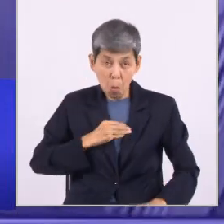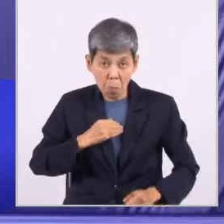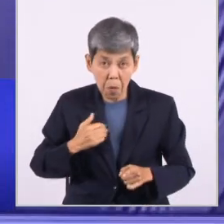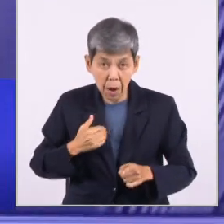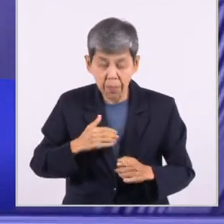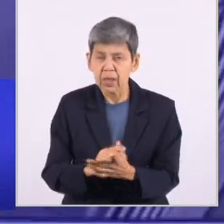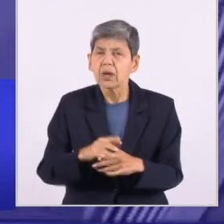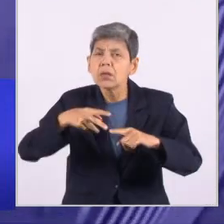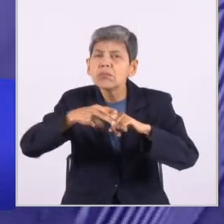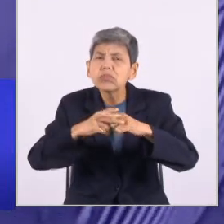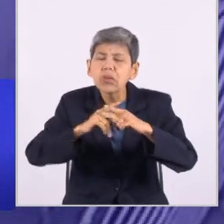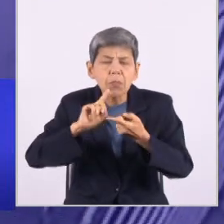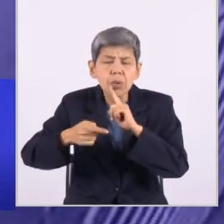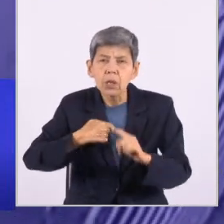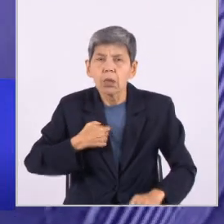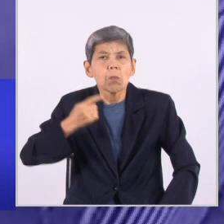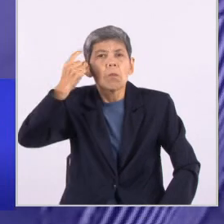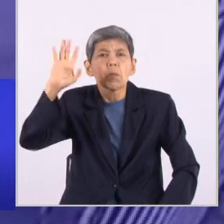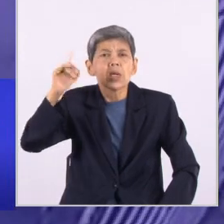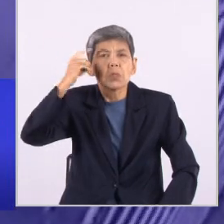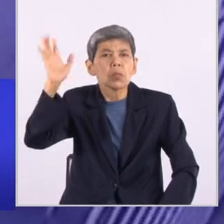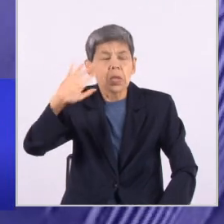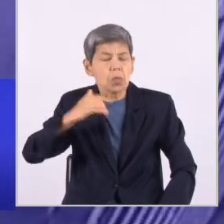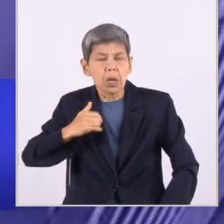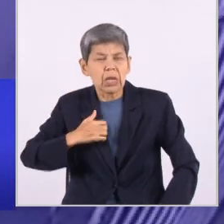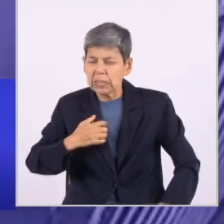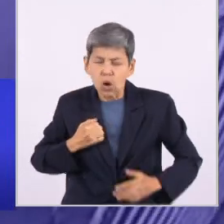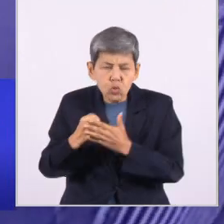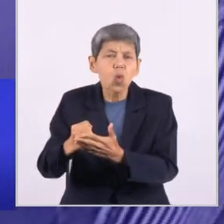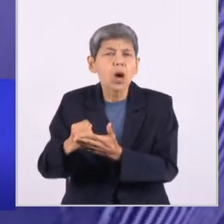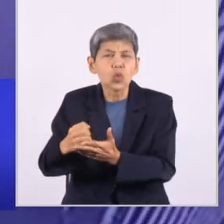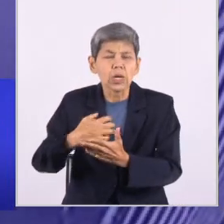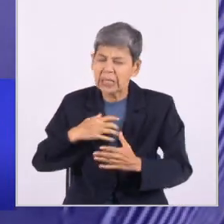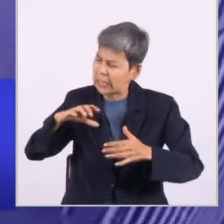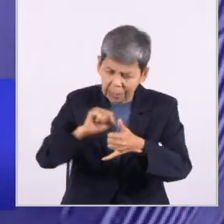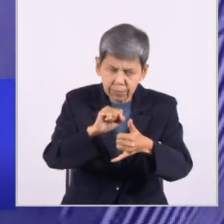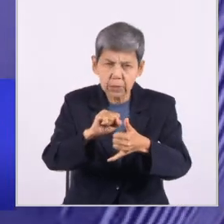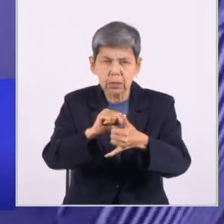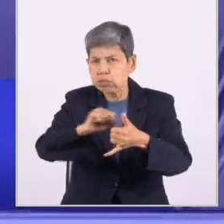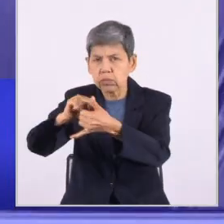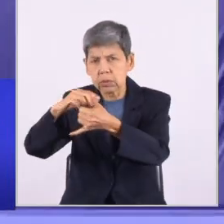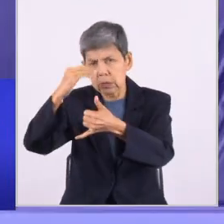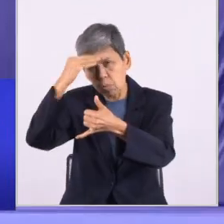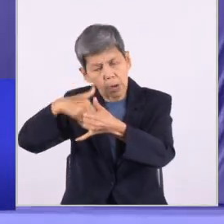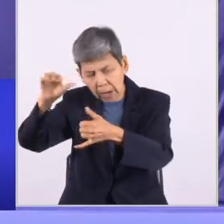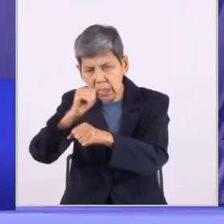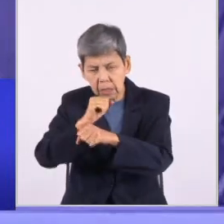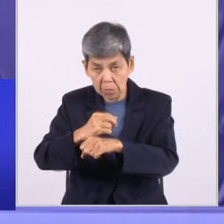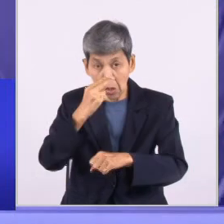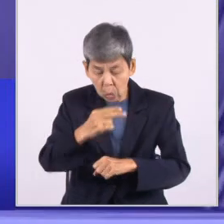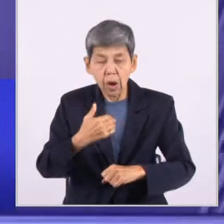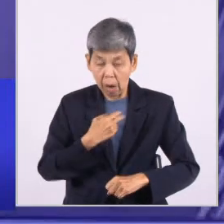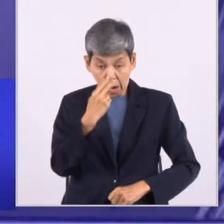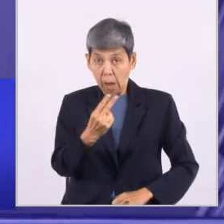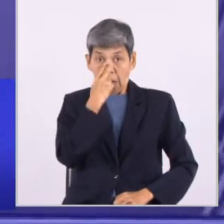น้องเขากับเพื่อนๆบอกว่าไม่ได้คิดกลัวอะไรค่ะถ้าอยากจะช่วยเหลือแล้วก็จับตัวคนร้ายส่งตำรวจให้ได้คือเหตุการณ์มาอยู่ตรง